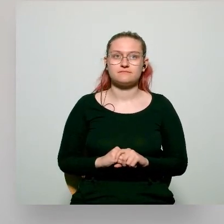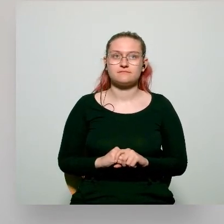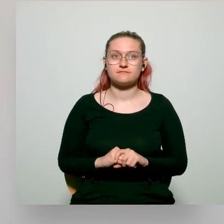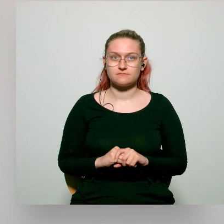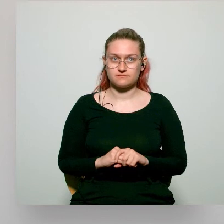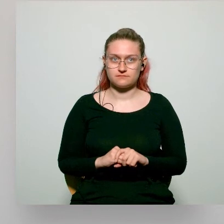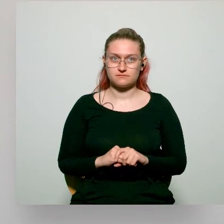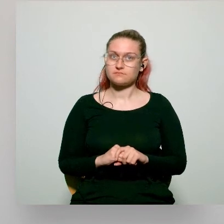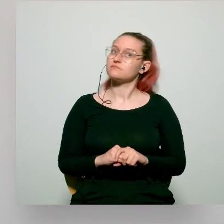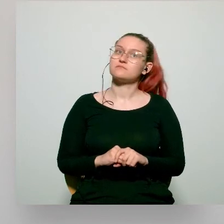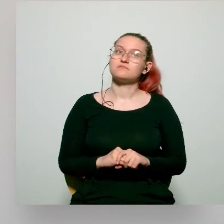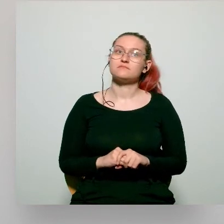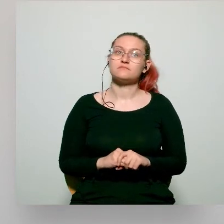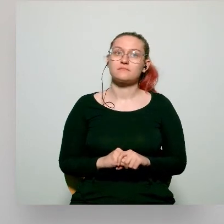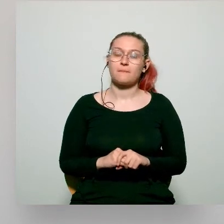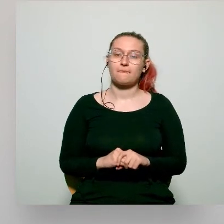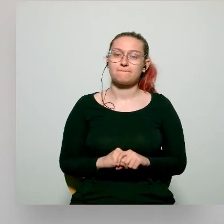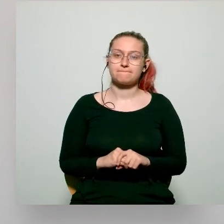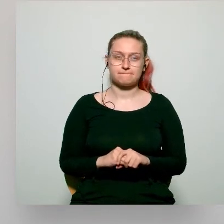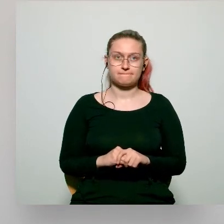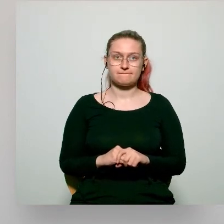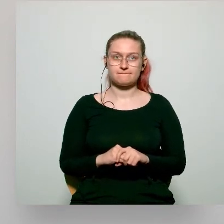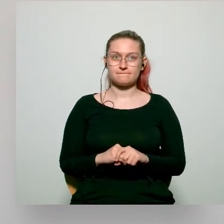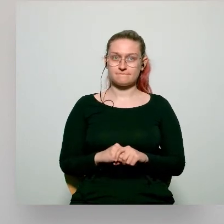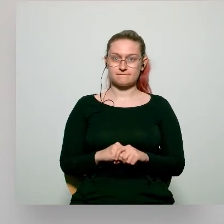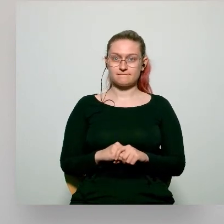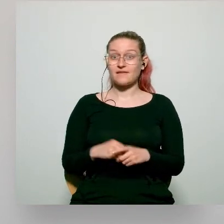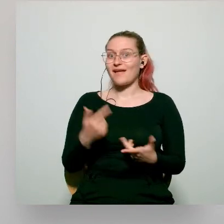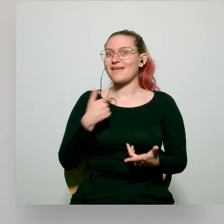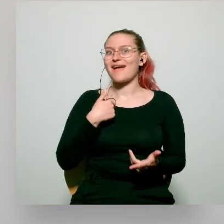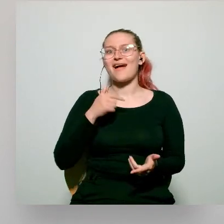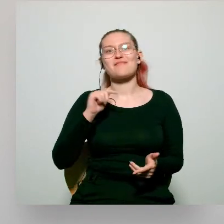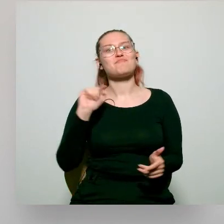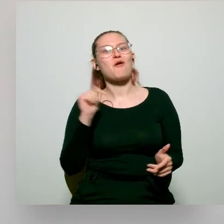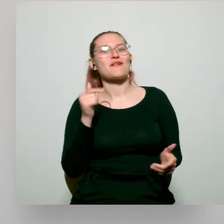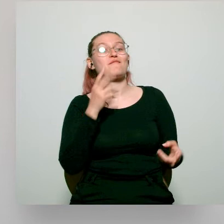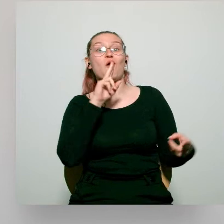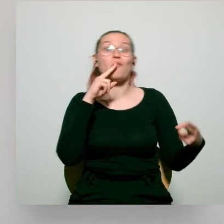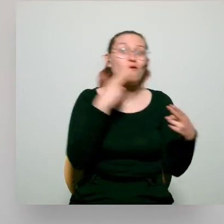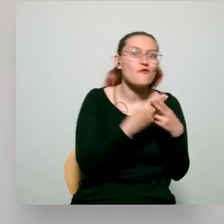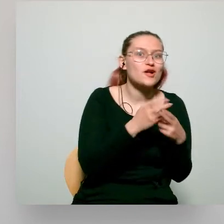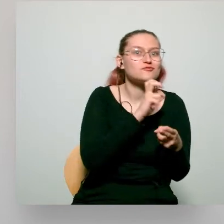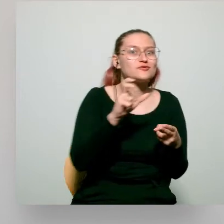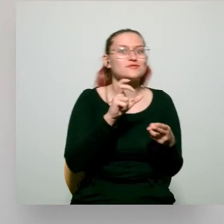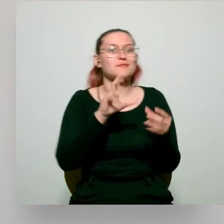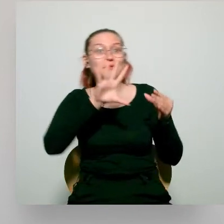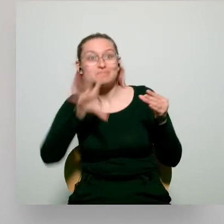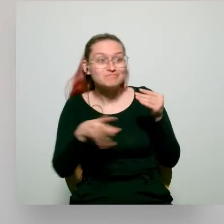Ja powinien odpowiedzieć, czy prokomentować? Czy mam odpowiedzieć, czy skomentować pana wypowiedź? Jak uważasz?